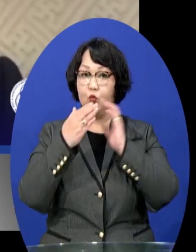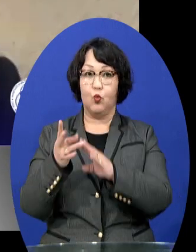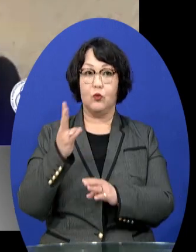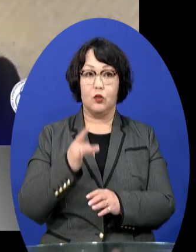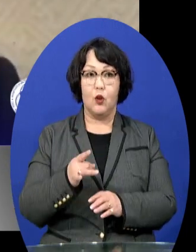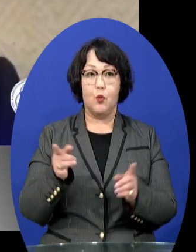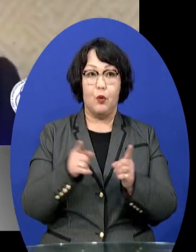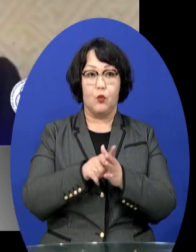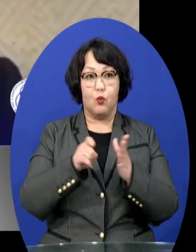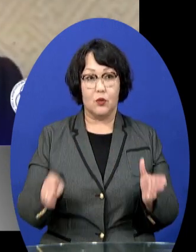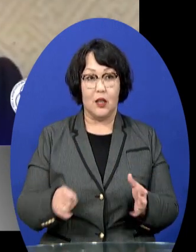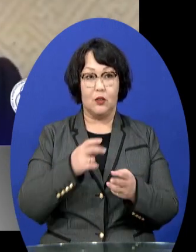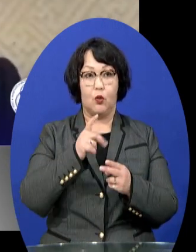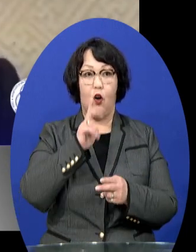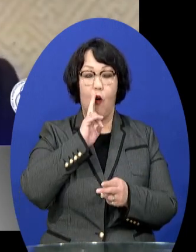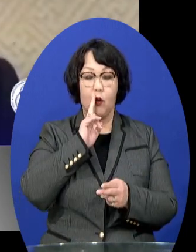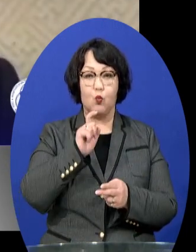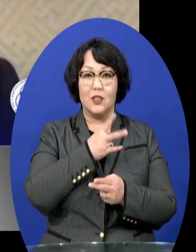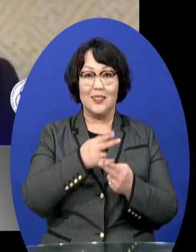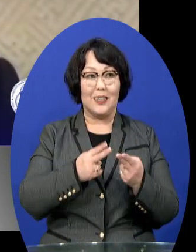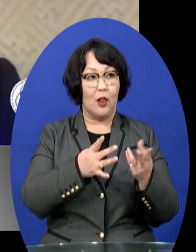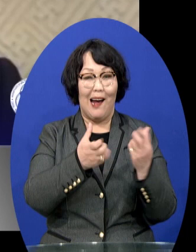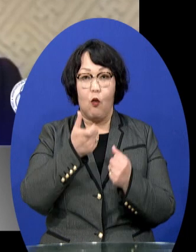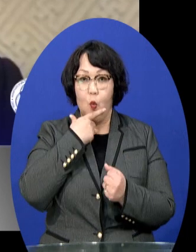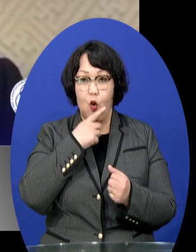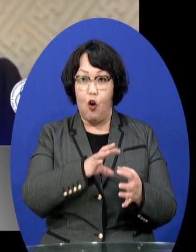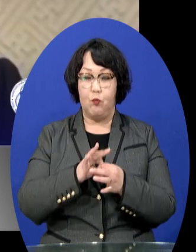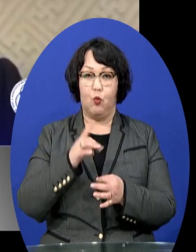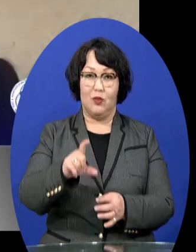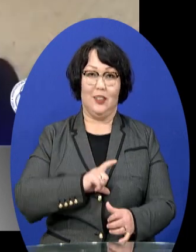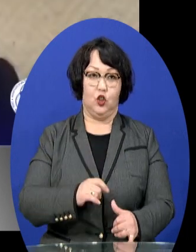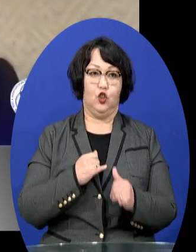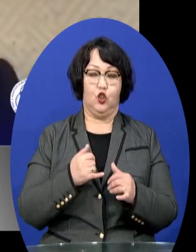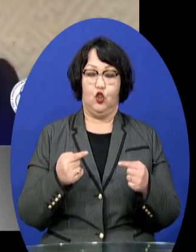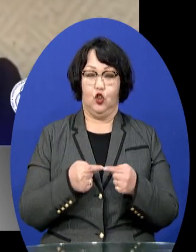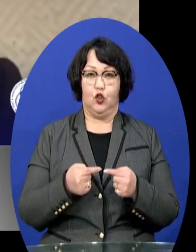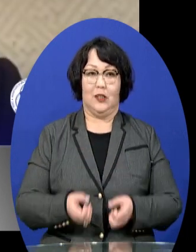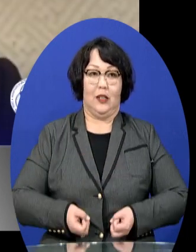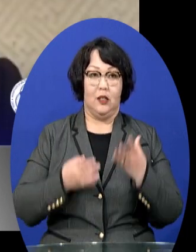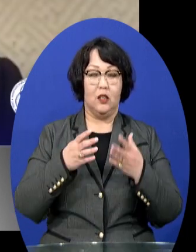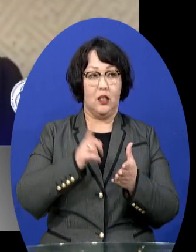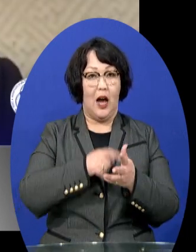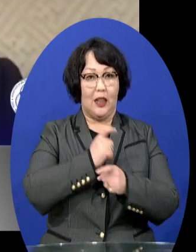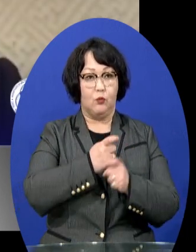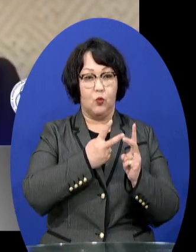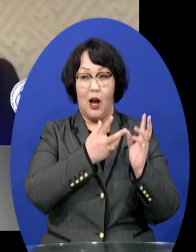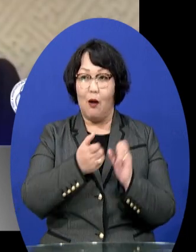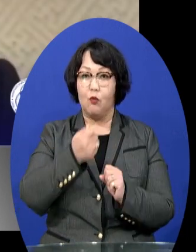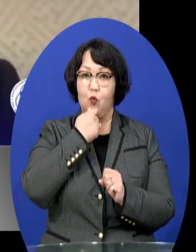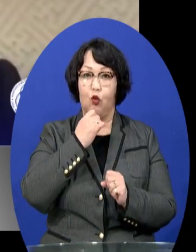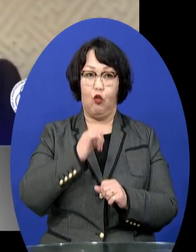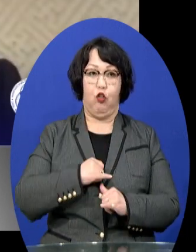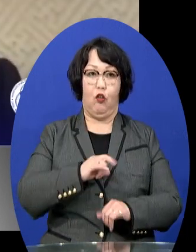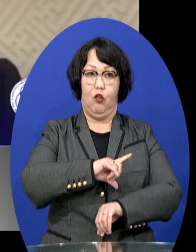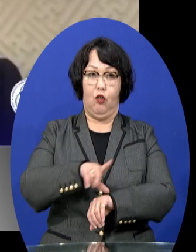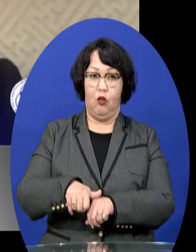авч чадахгүй байх юм нөхцөл гардаг. Энийг дагаад бол хүний эрхийн зөрчлүүд үүсдэг. Өөрөөр хэлбэл тэр хүн шаардлагатай халамжийн үйлчлэг авч чадахгүй байна гэсэн үг. Иймэрхүү зүйлүүд